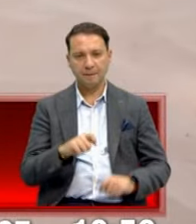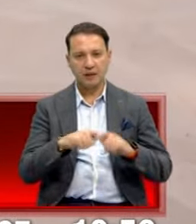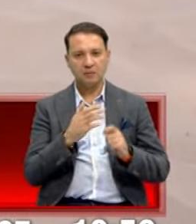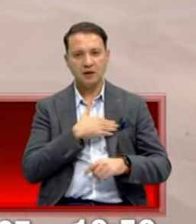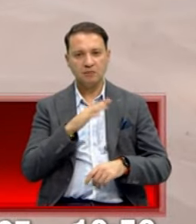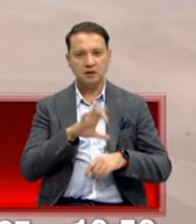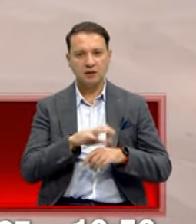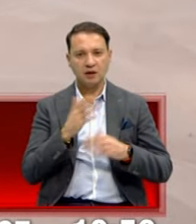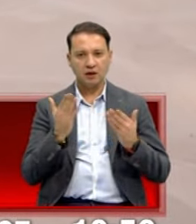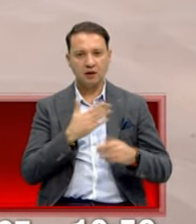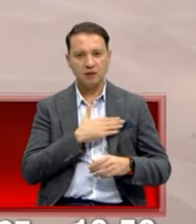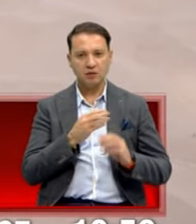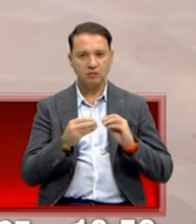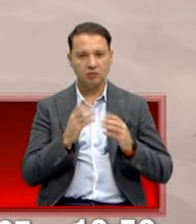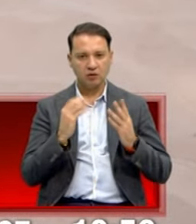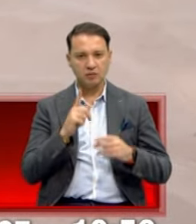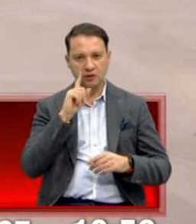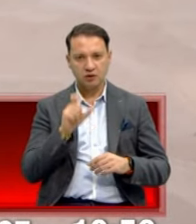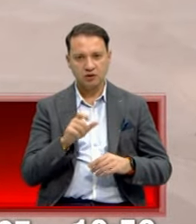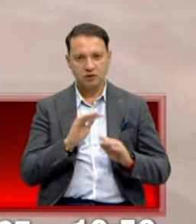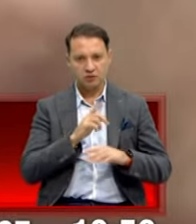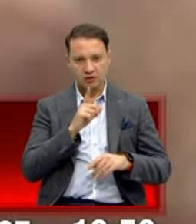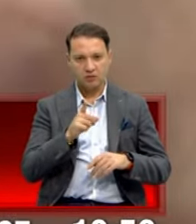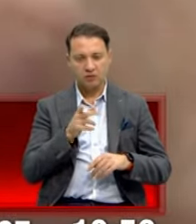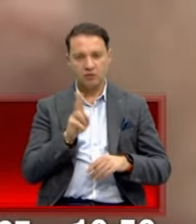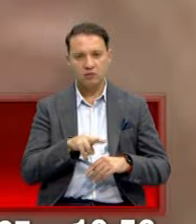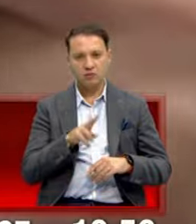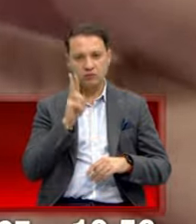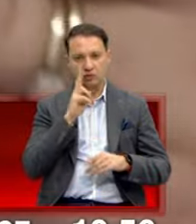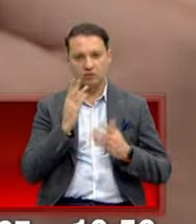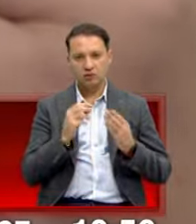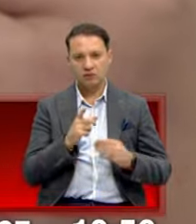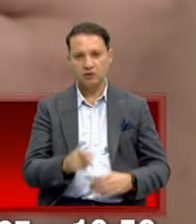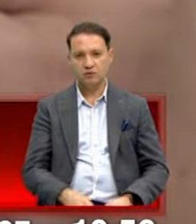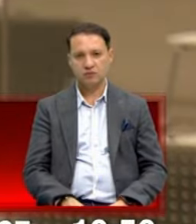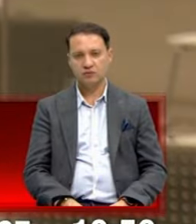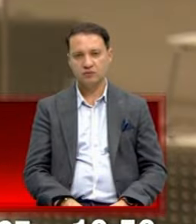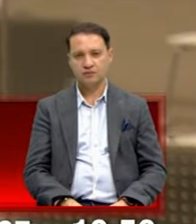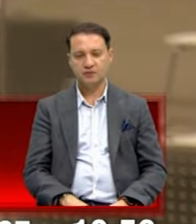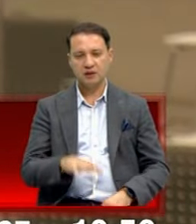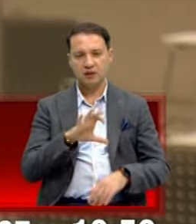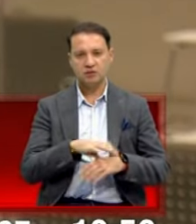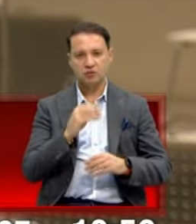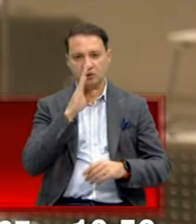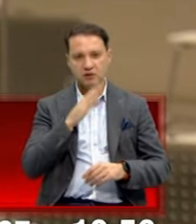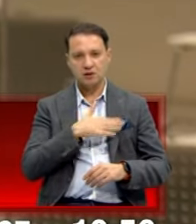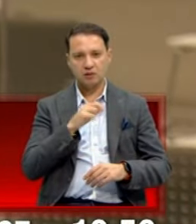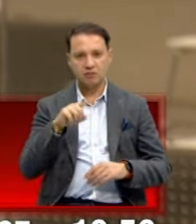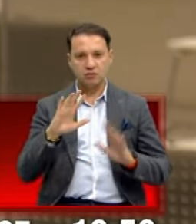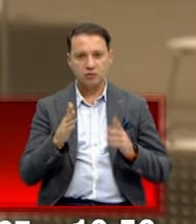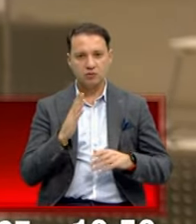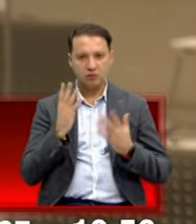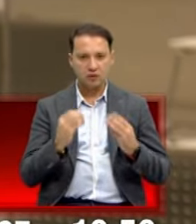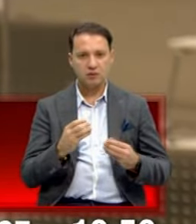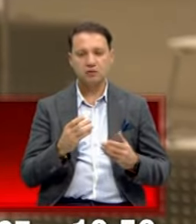kalp sendromu eğer kalbinde sorun olan bir kişide yaşanırsa ölümcül sonuçlara yol açabiliyor. Hasta çok ciddi ritim bozukluğuna